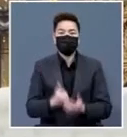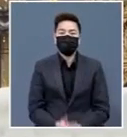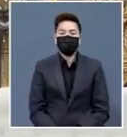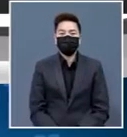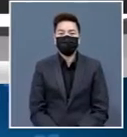ค่ะ